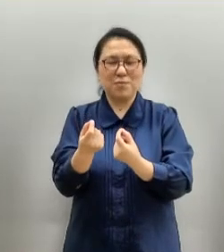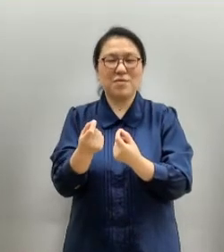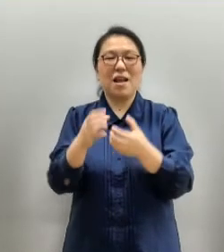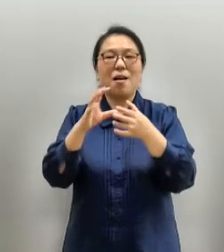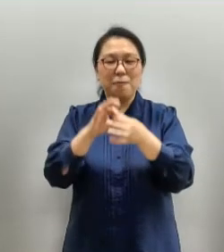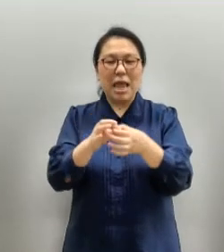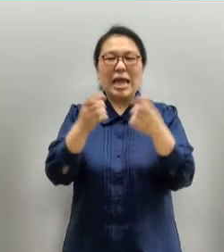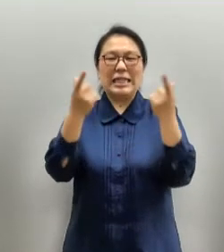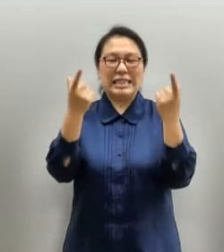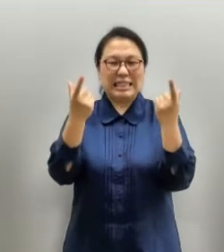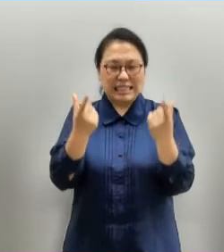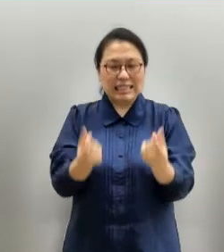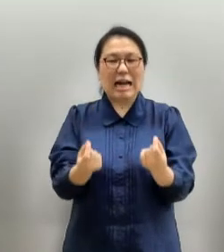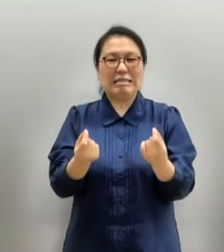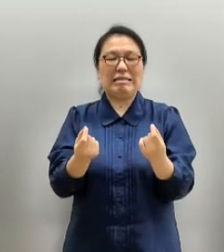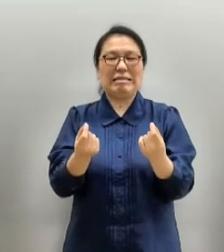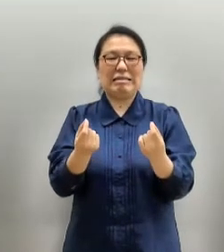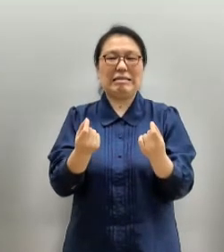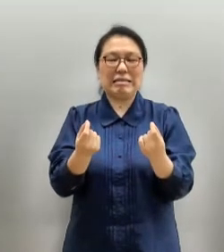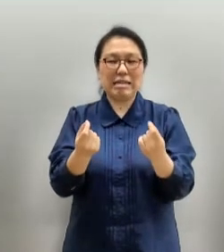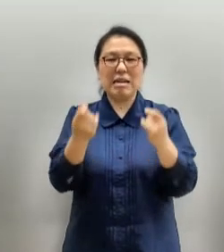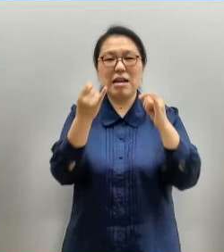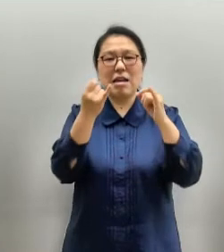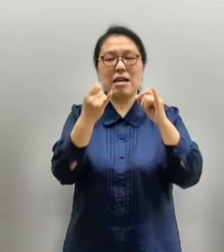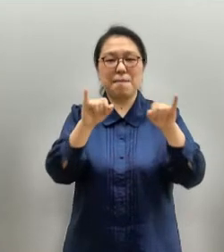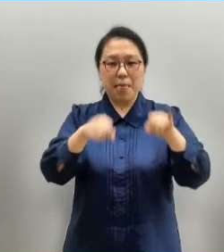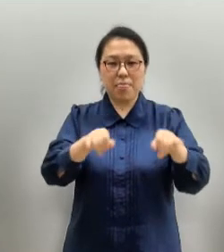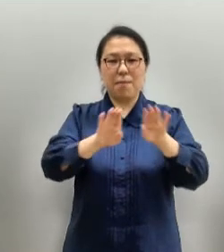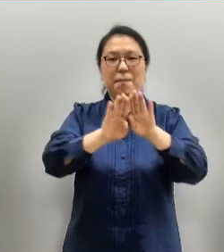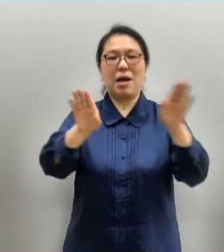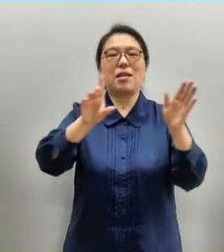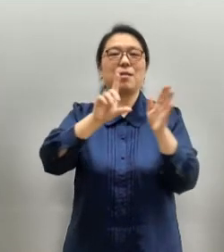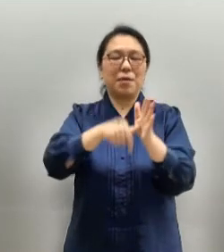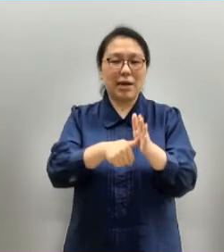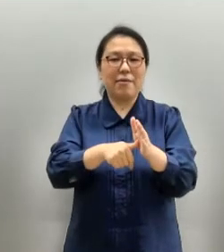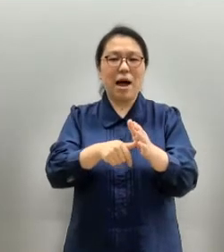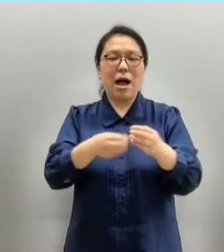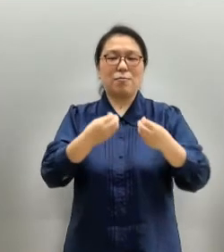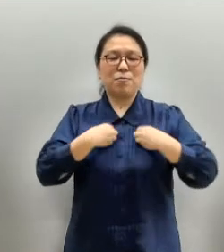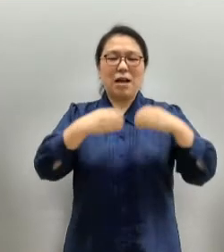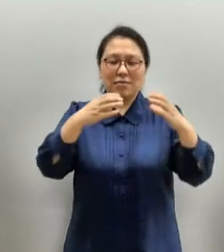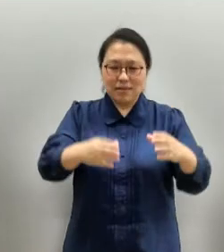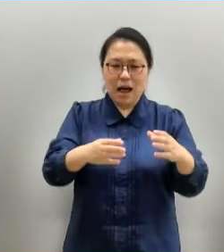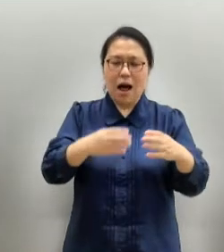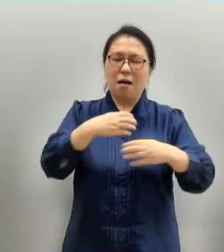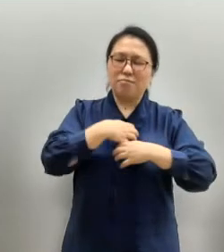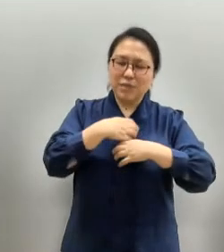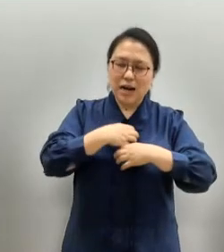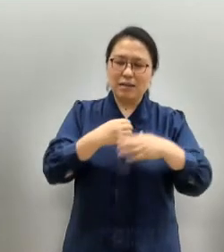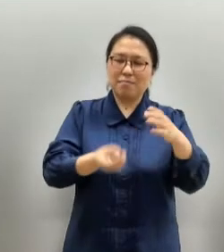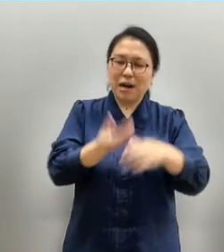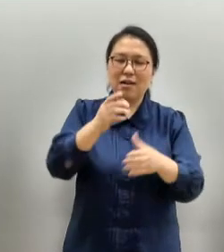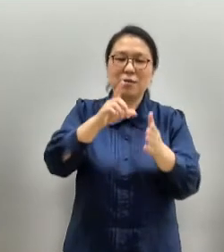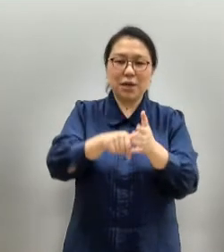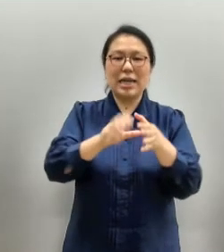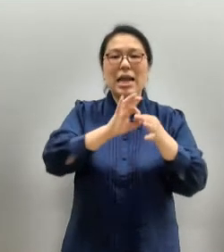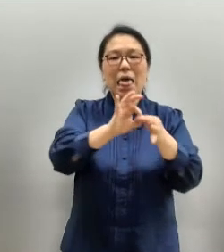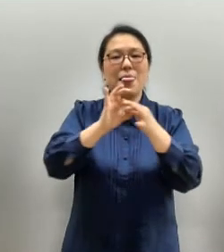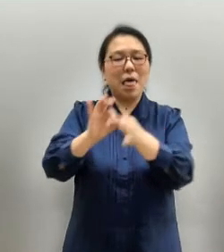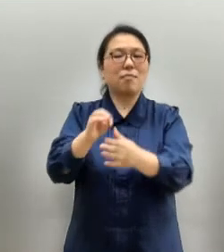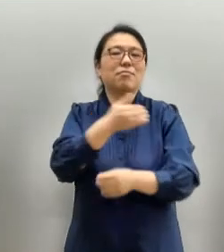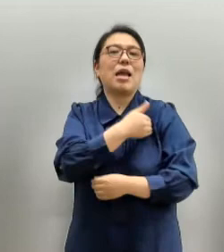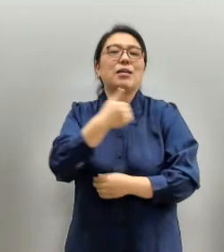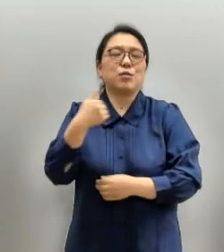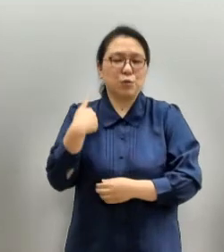ね、しっかりとですね、そういうクラスターが起こりうるようなところについてはちゃんと登録してほしいと、そういう周知の意味も込めてのです